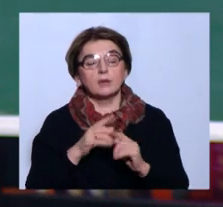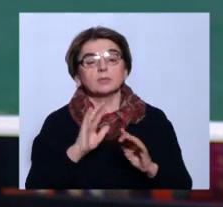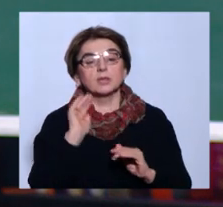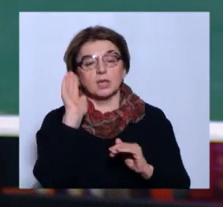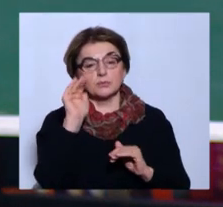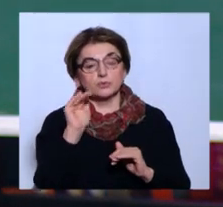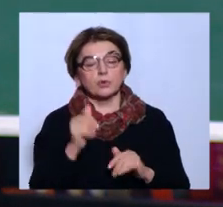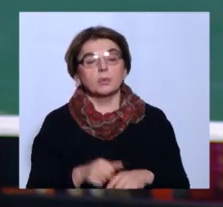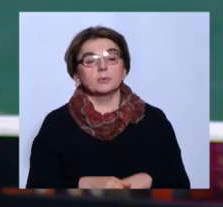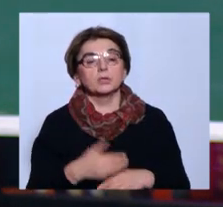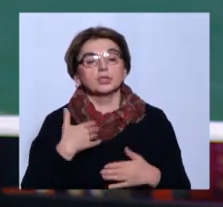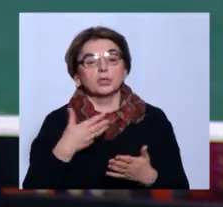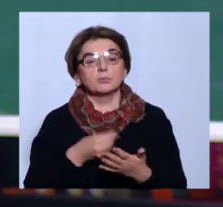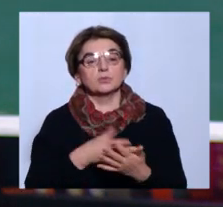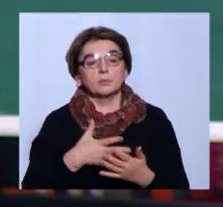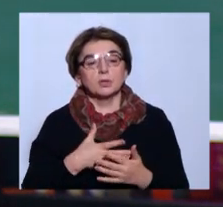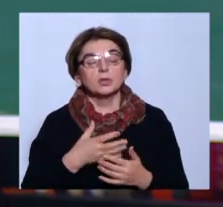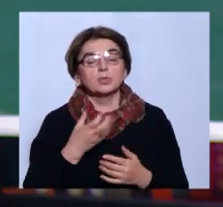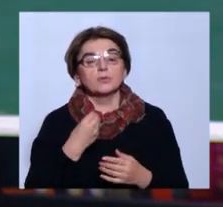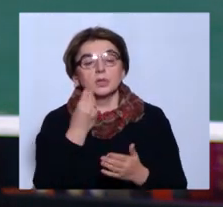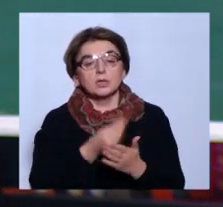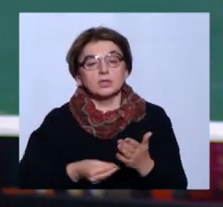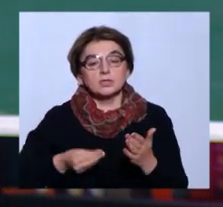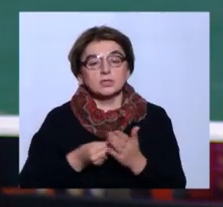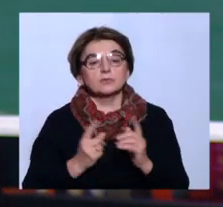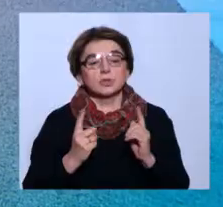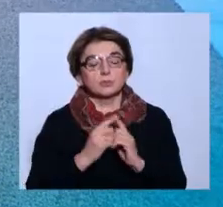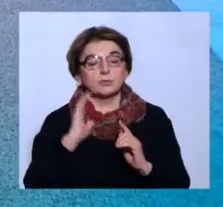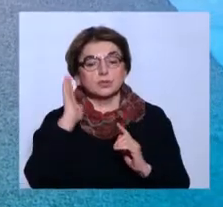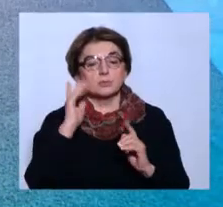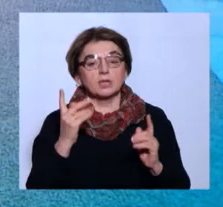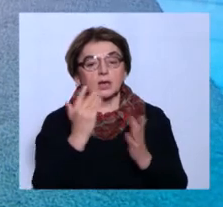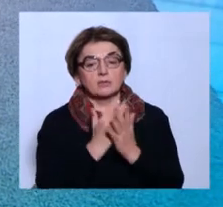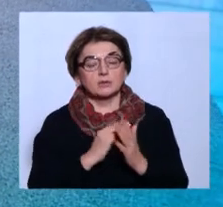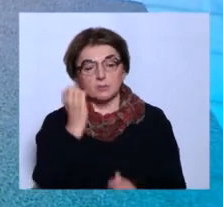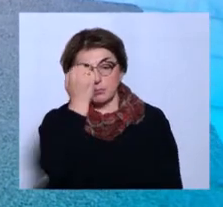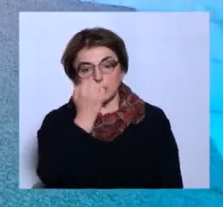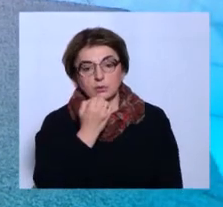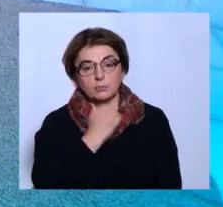გემშვიდობებით შემოძვირფასებო და ჩვენ კვლავ შევხვდებით შემდეგ გაკვეთილზე. მადლობა.